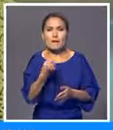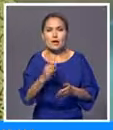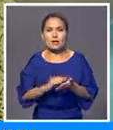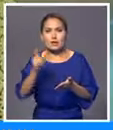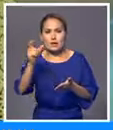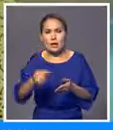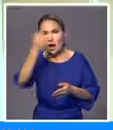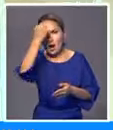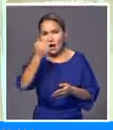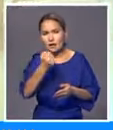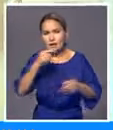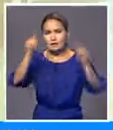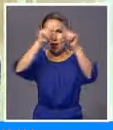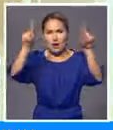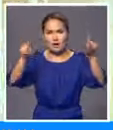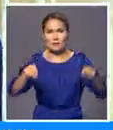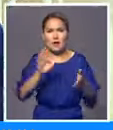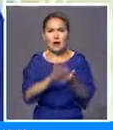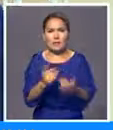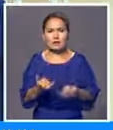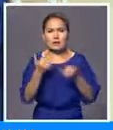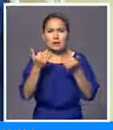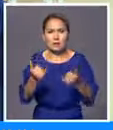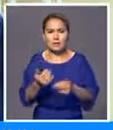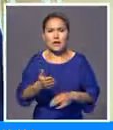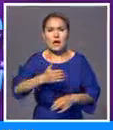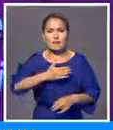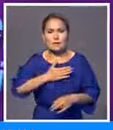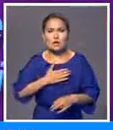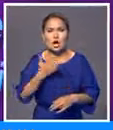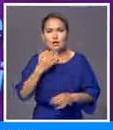бірқатар тілшілерді алғыс хатпен марапаттады. Алғыс хат алғандардың ішінде